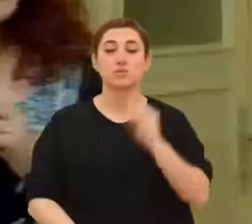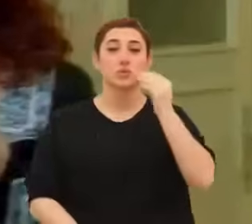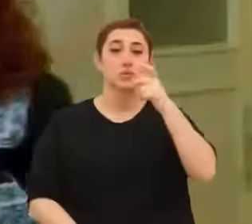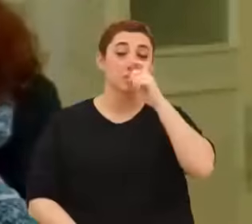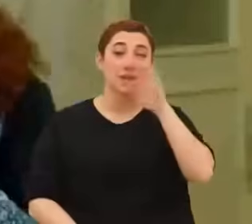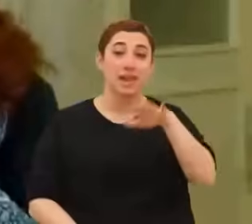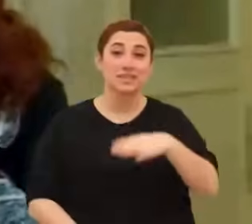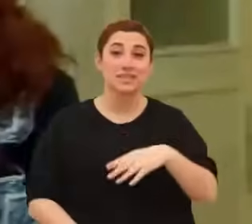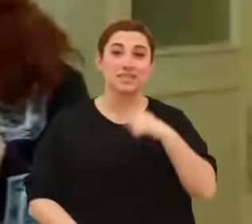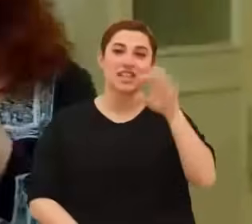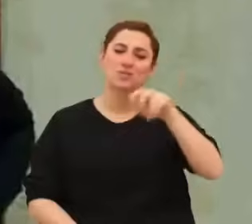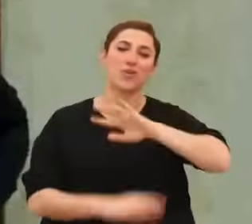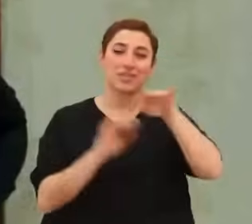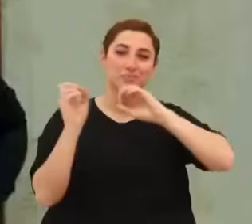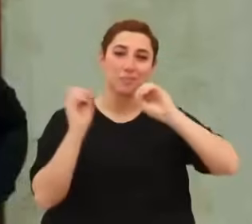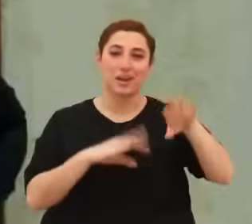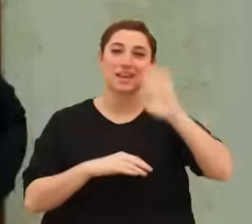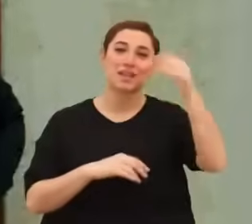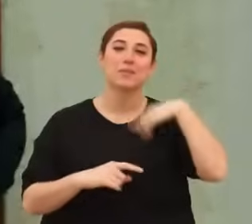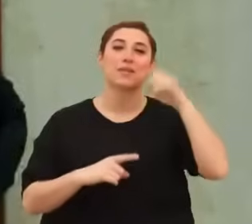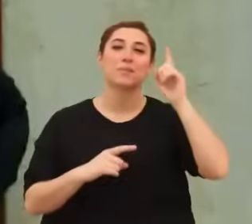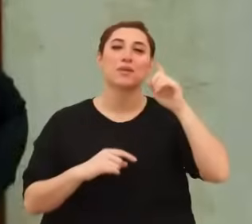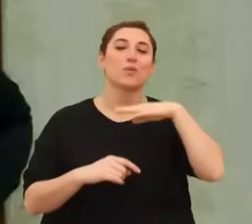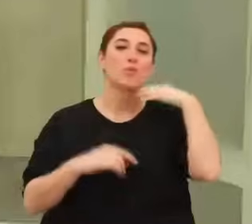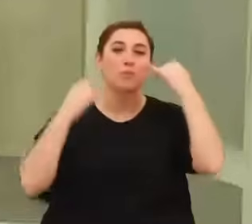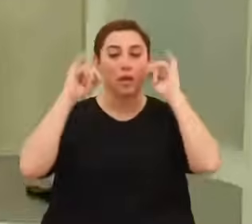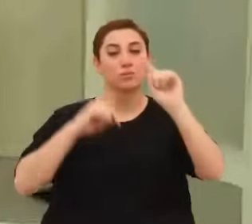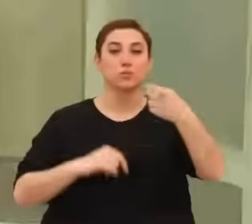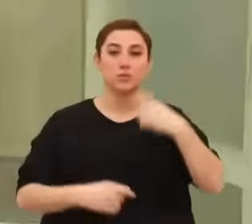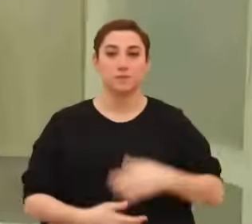biraz. Sen işte bırak onu bunu da git bana bir kurbanlık bul.